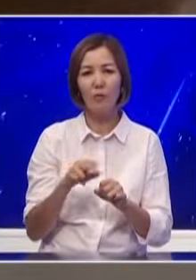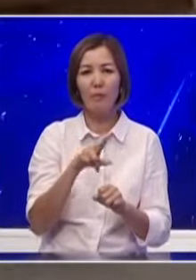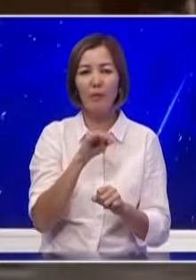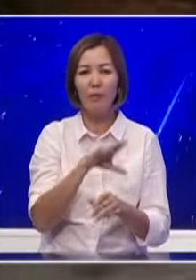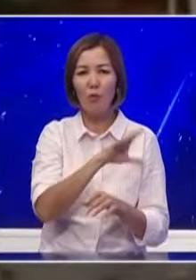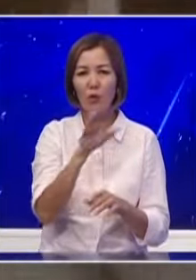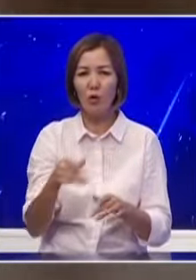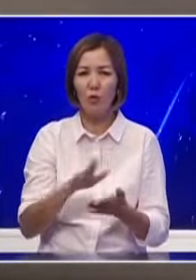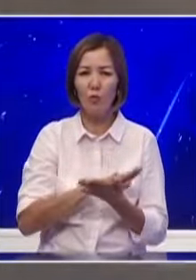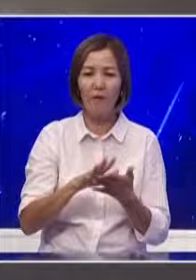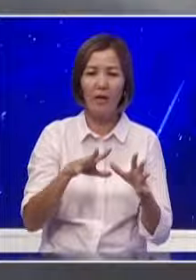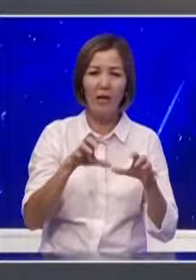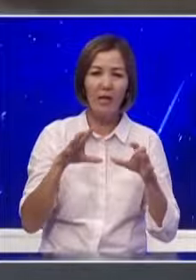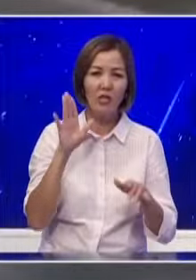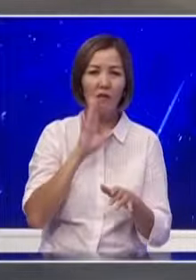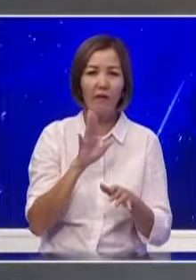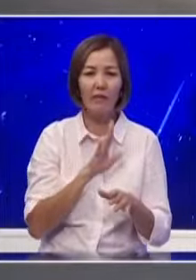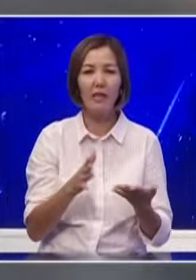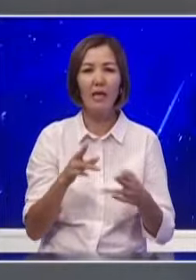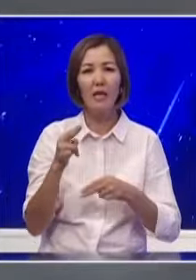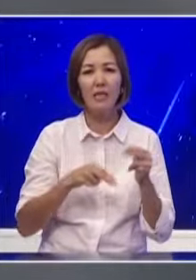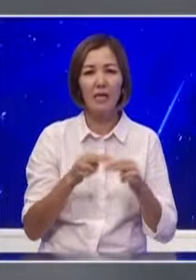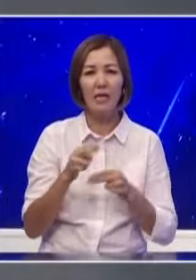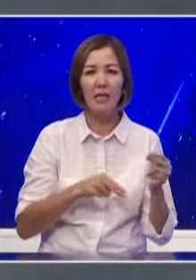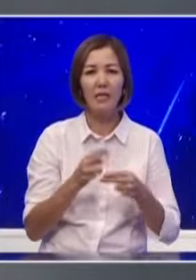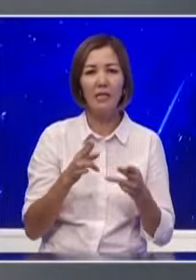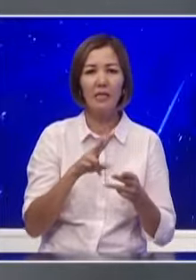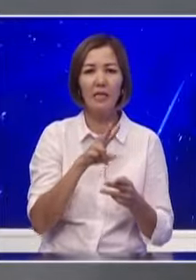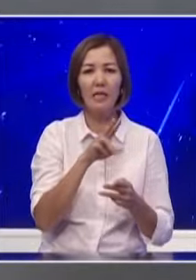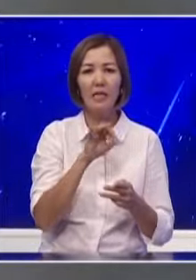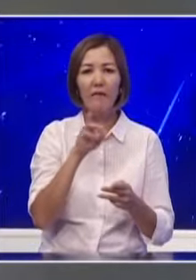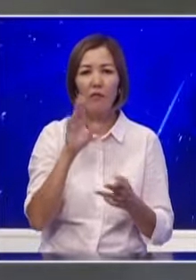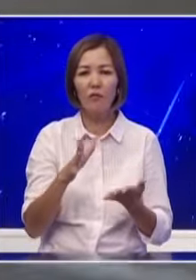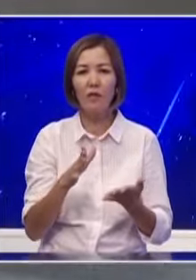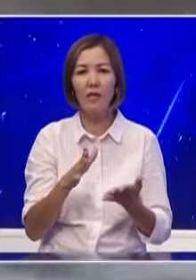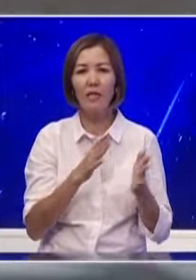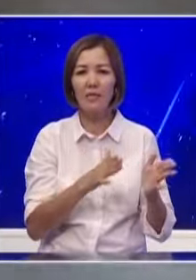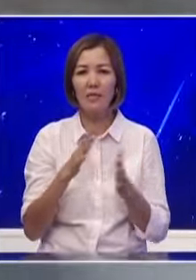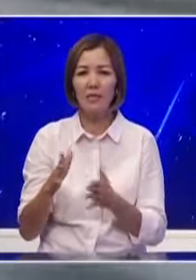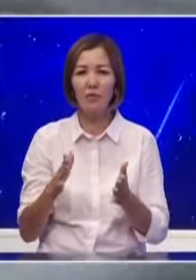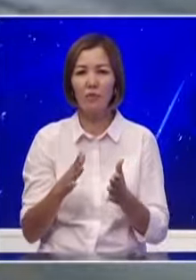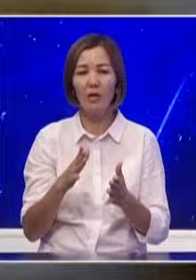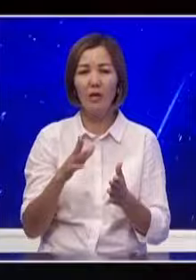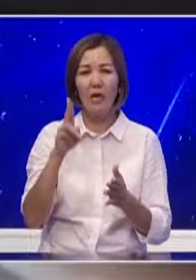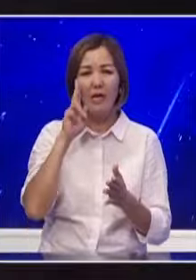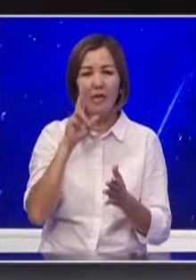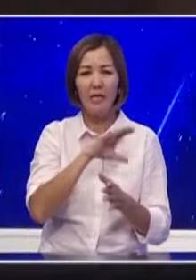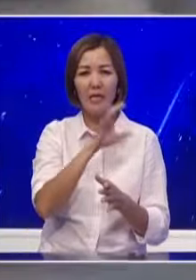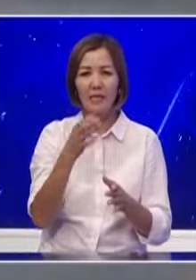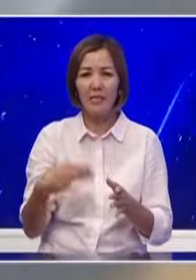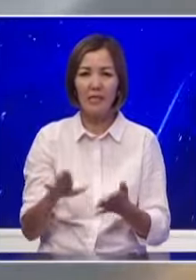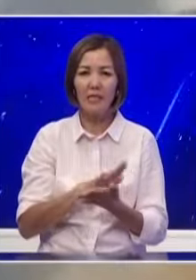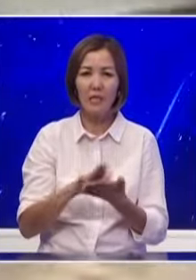троп и откачка воды. Также идет строительство так называемой ливневки или системы ливневой канализации и очистных